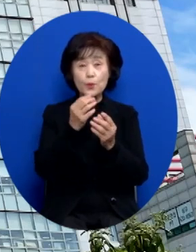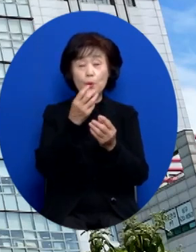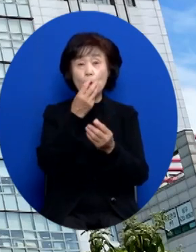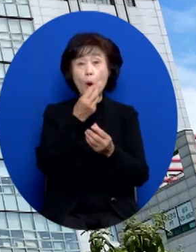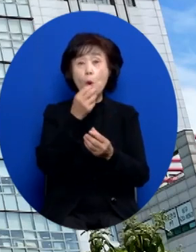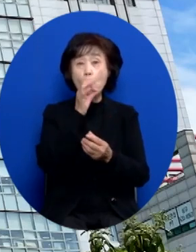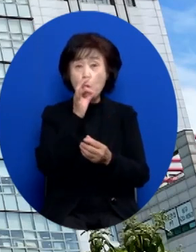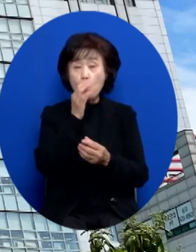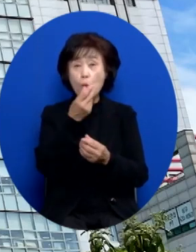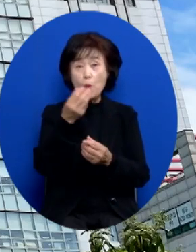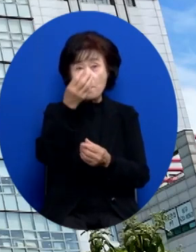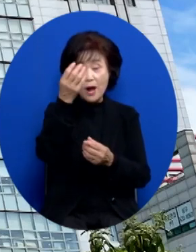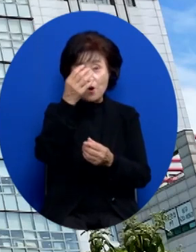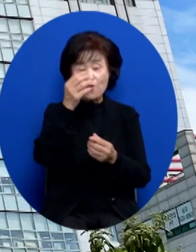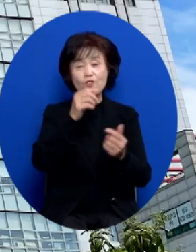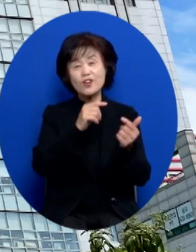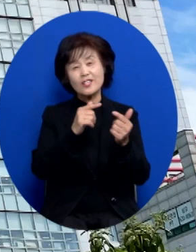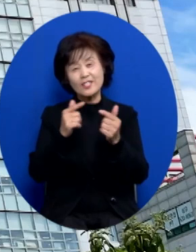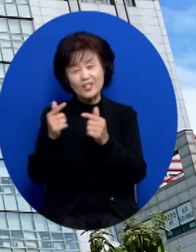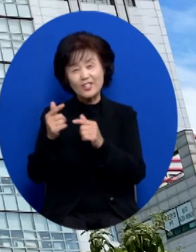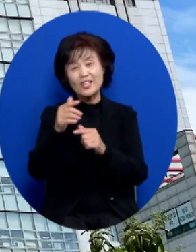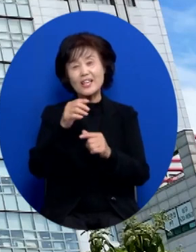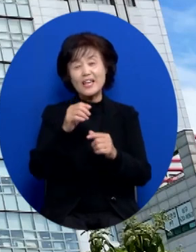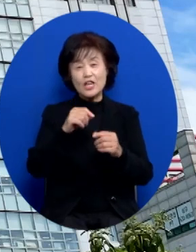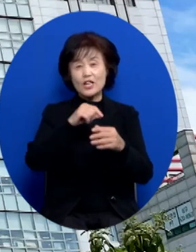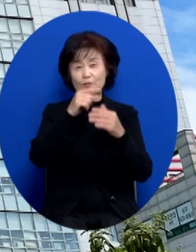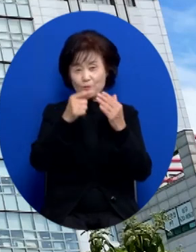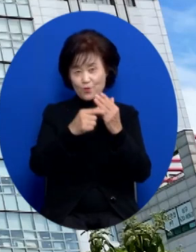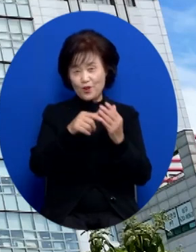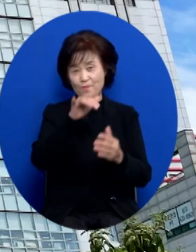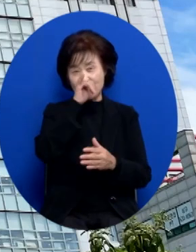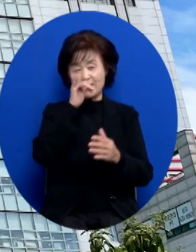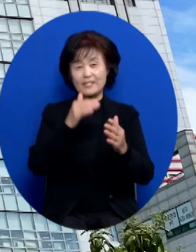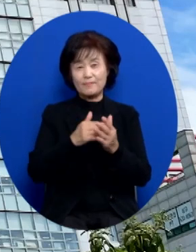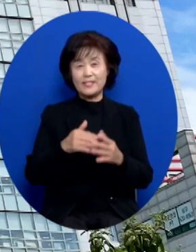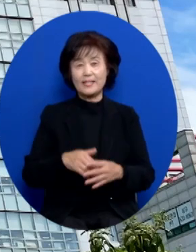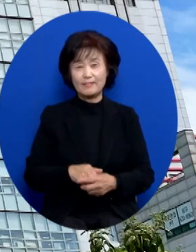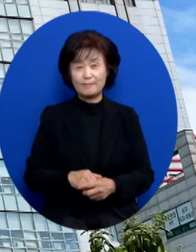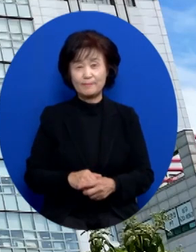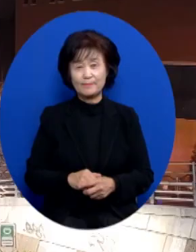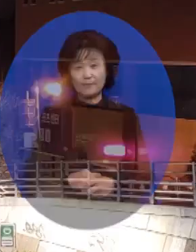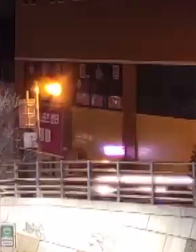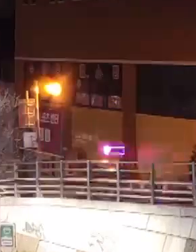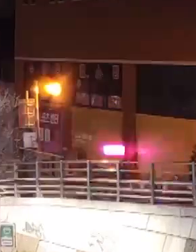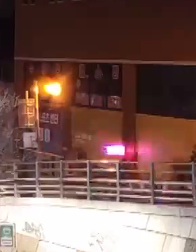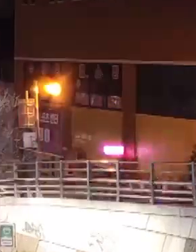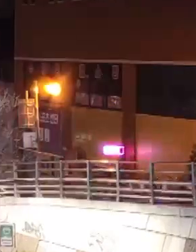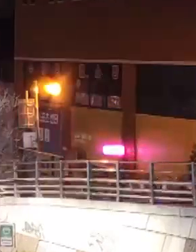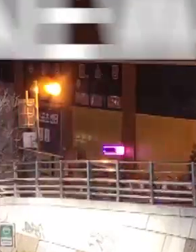문화 공연을 진행했습니다. 지금까지 오늘의 주요 단신이었습니다.